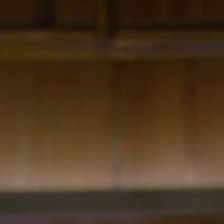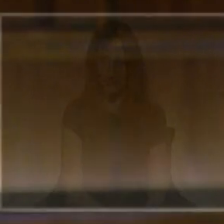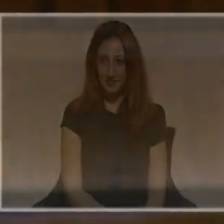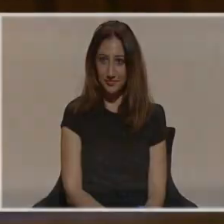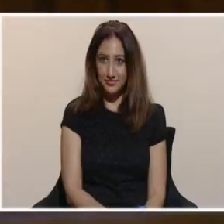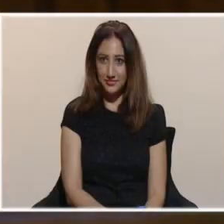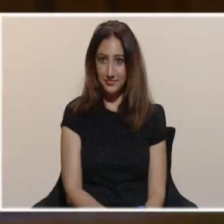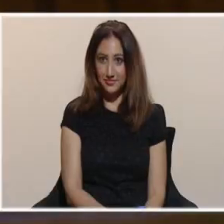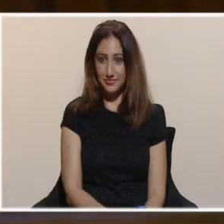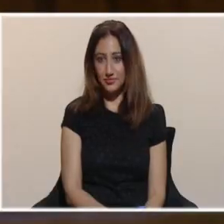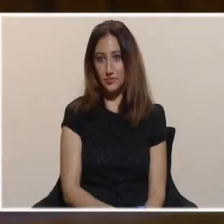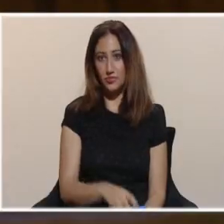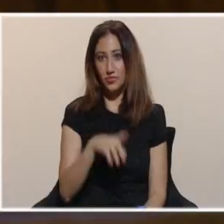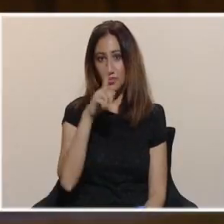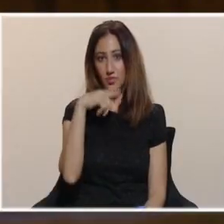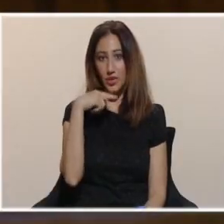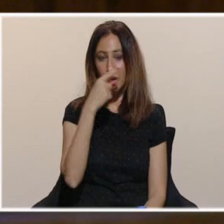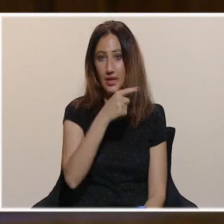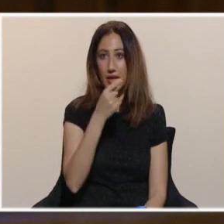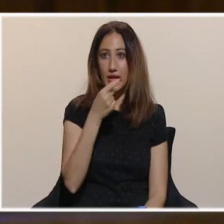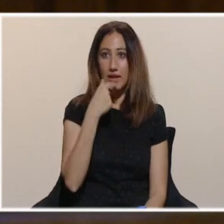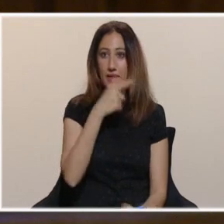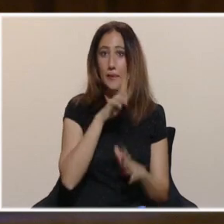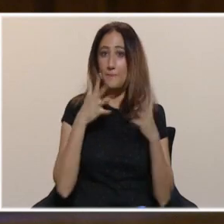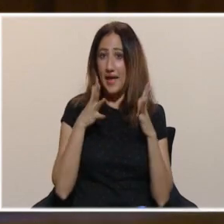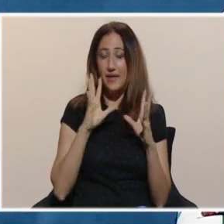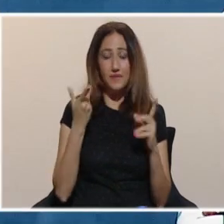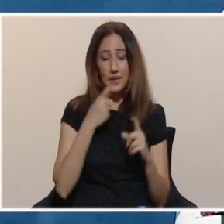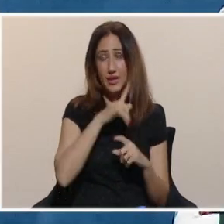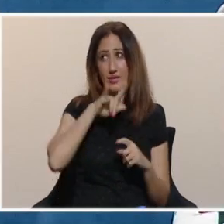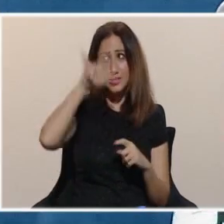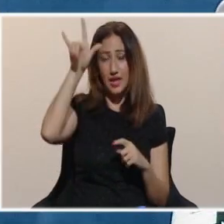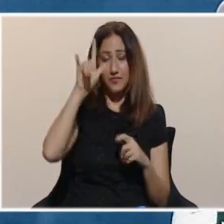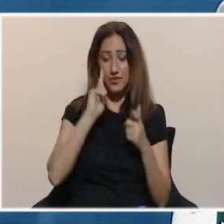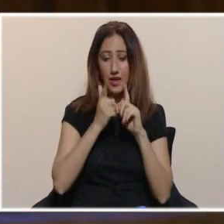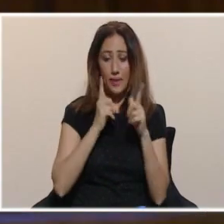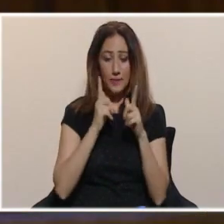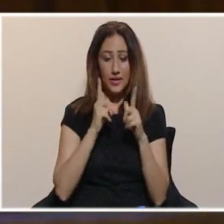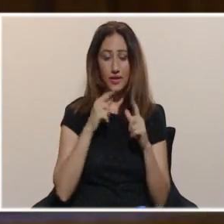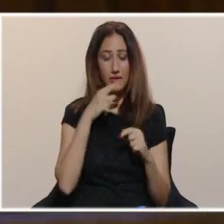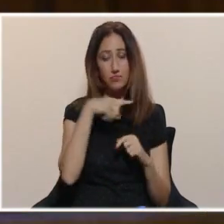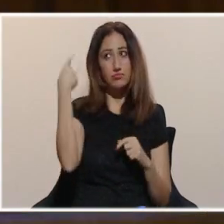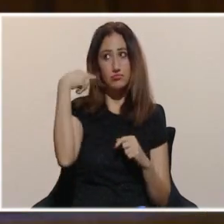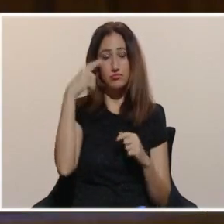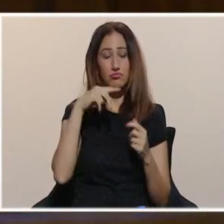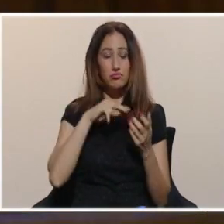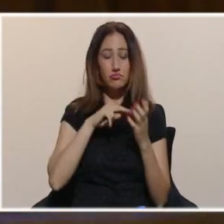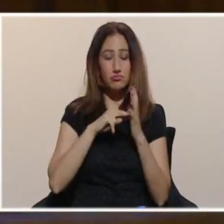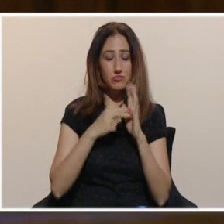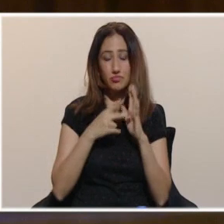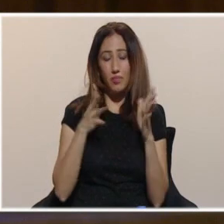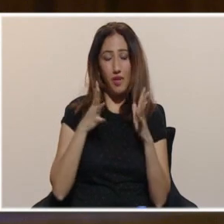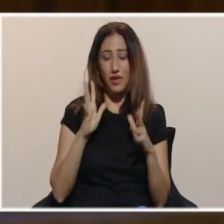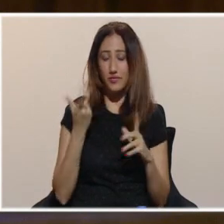الرحلة الأخيرة دي بتاعت العلاج، أيوه، كنت خايفة من إيه؟ كنت عاملة حسابك على إيه؟ كنت هل أنت